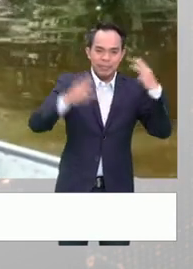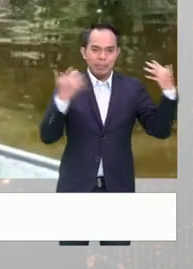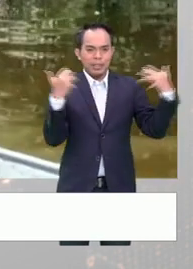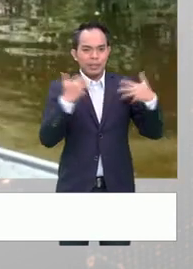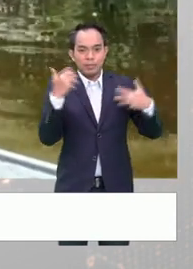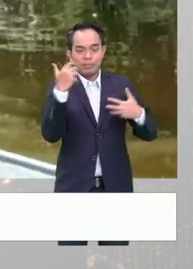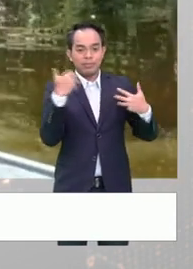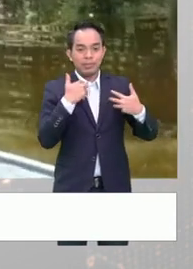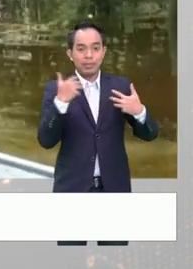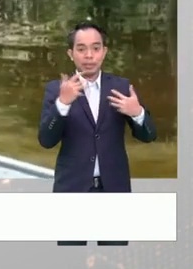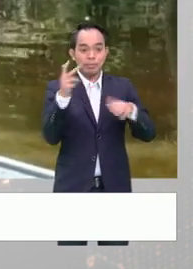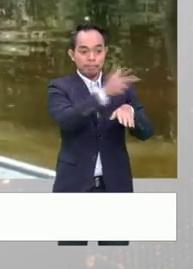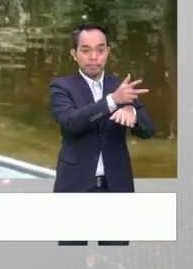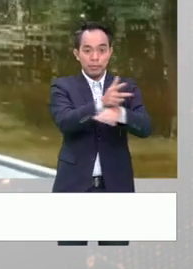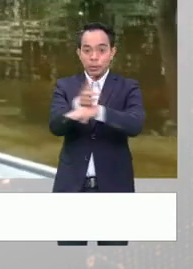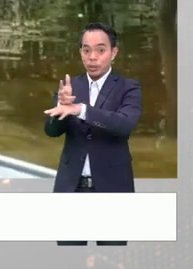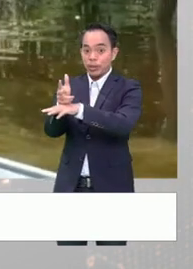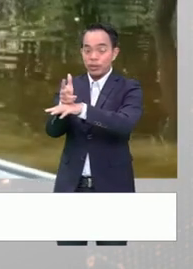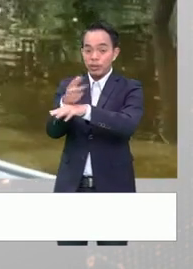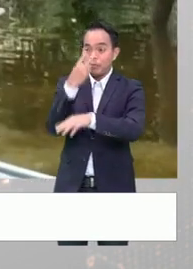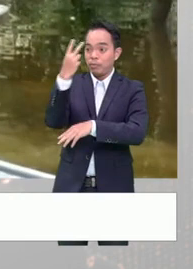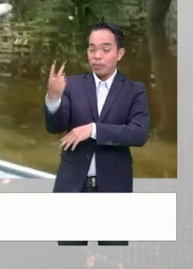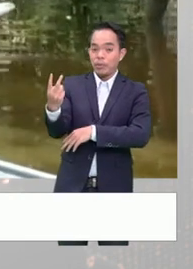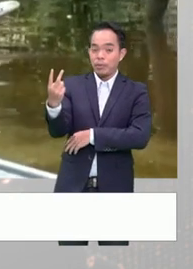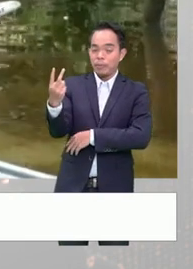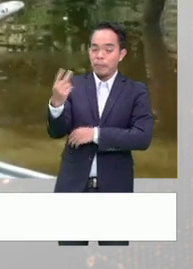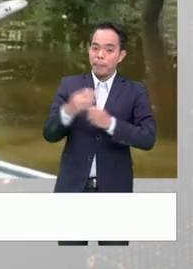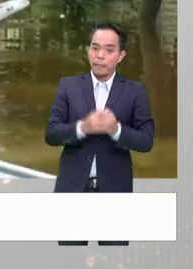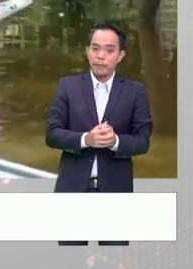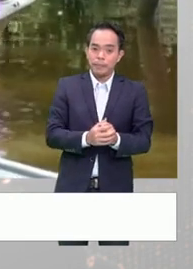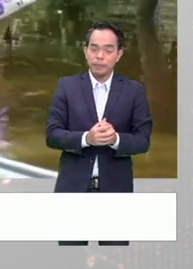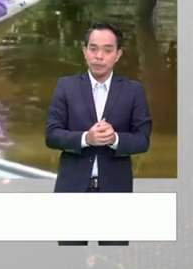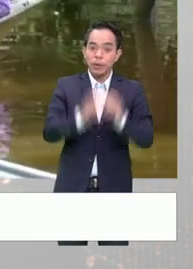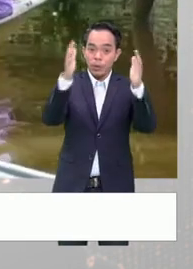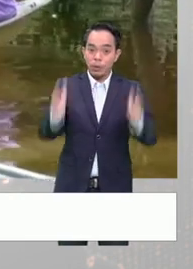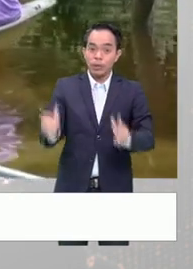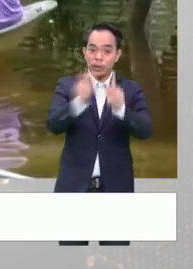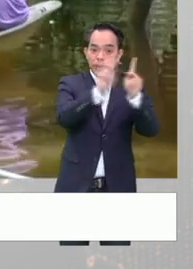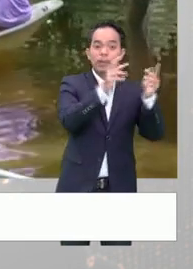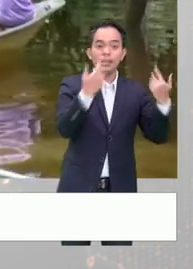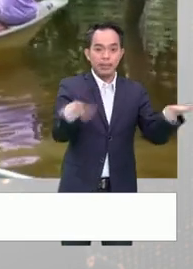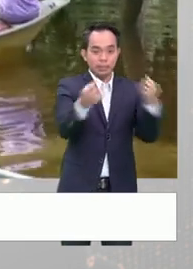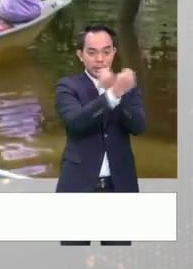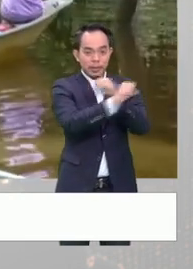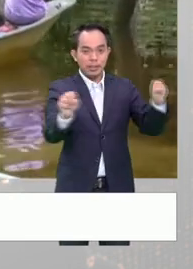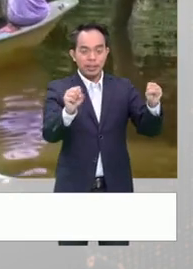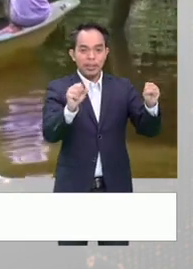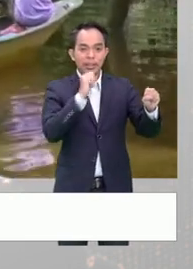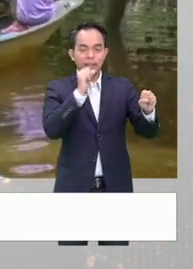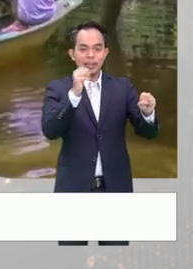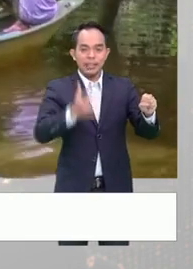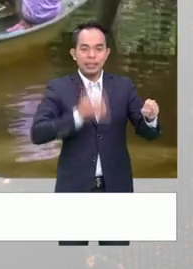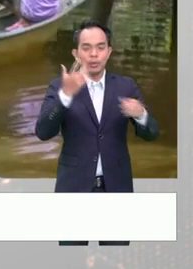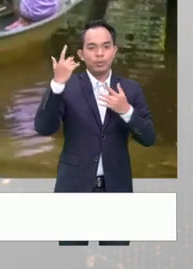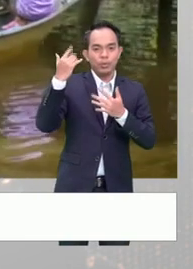dan tinjauan saya yang tadi mendapat penduduk lebih bersedia dan tidak lagi bersikap